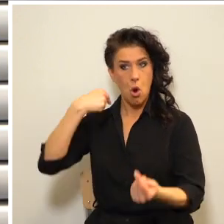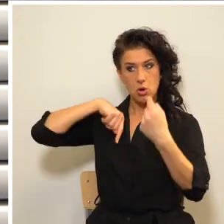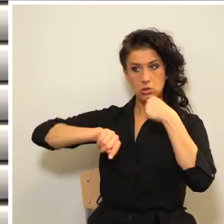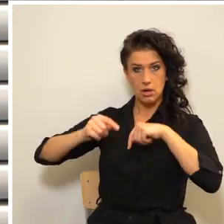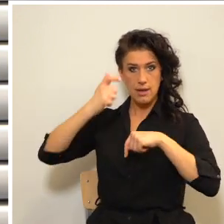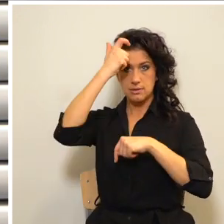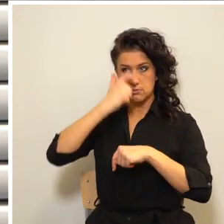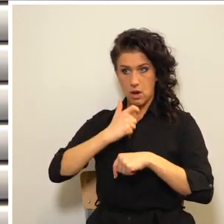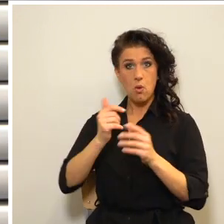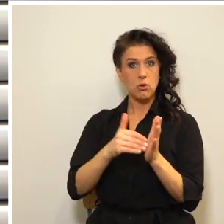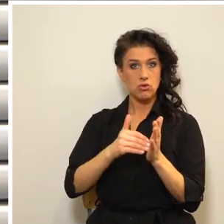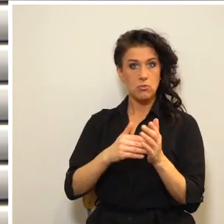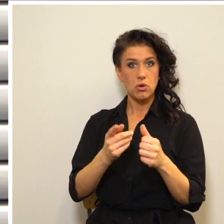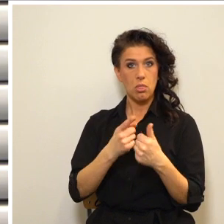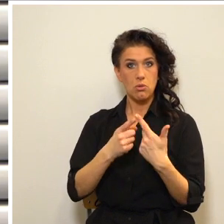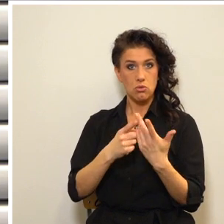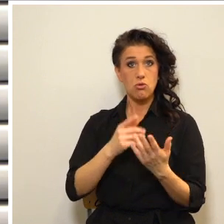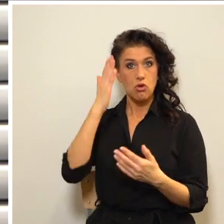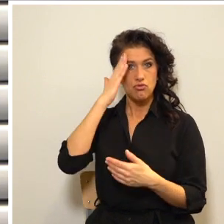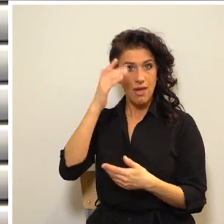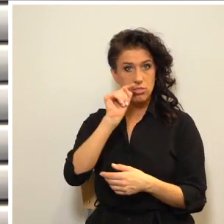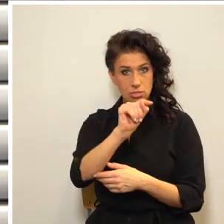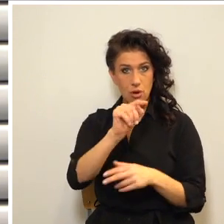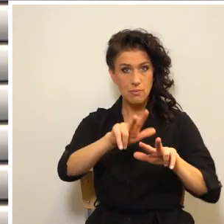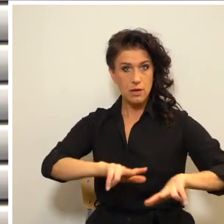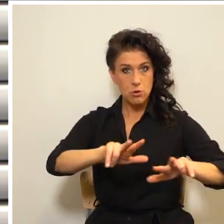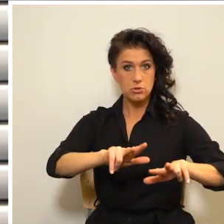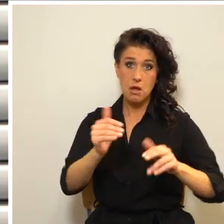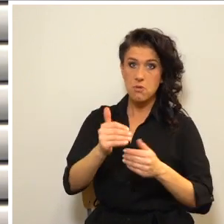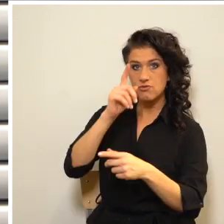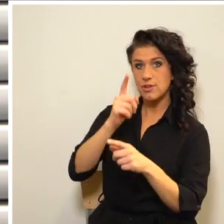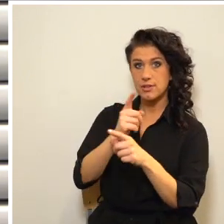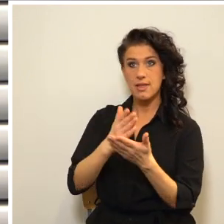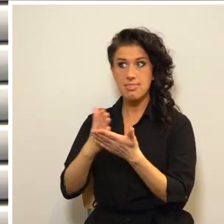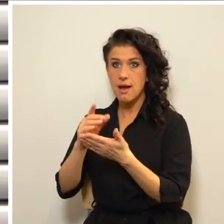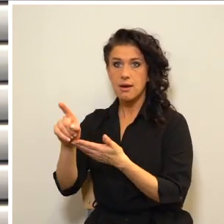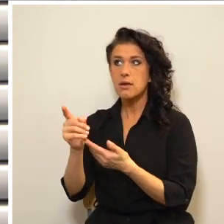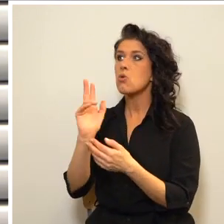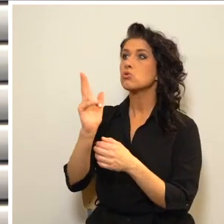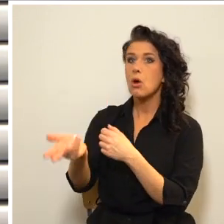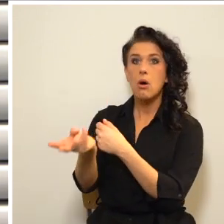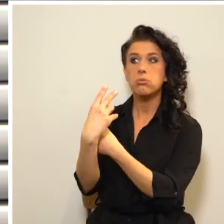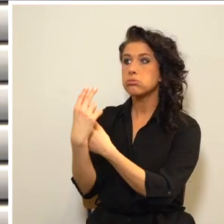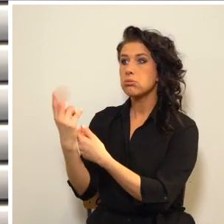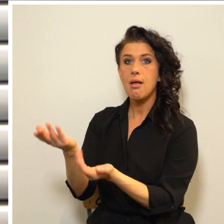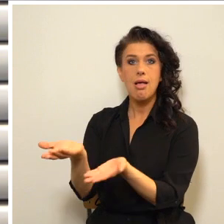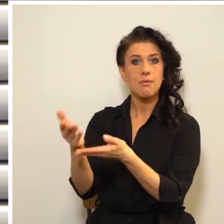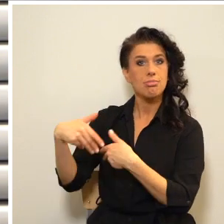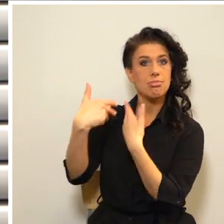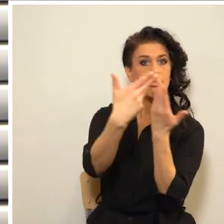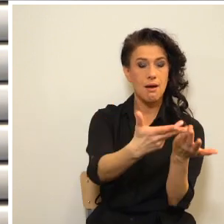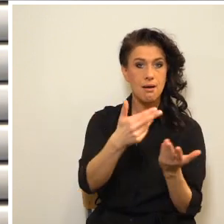zaiskrzyło żeby mieć tą świadomość że być może mogliby się zdecydować na taki gest nie jest to łatwe No